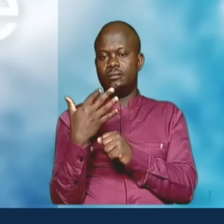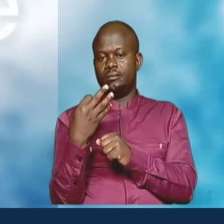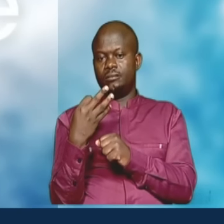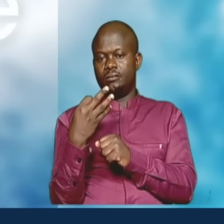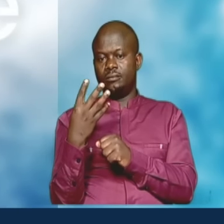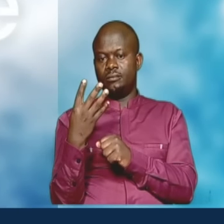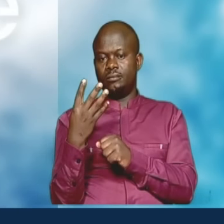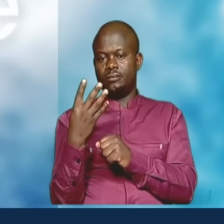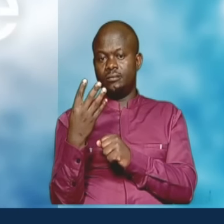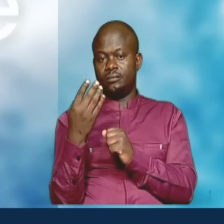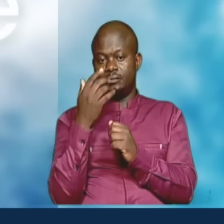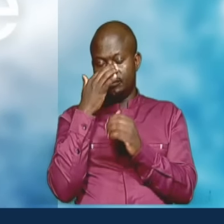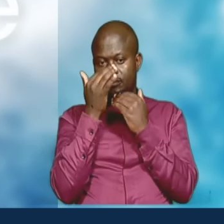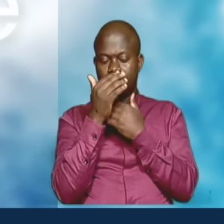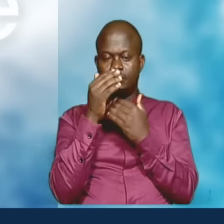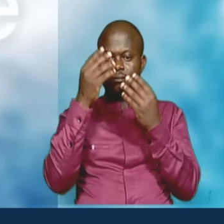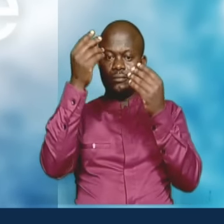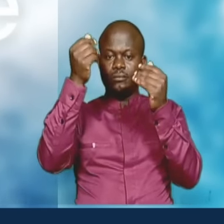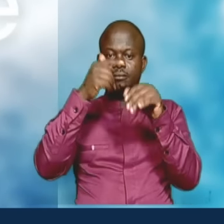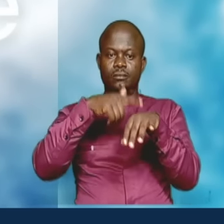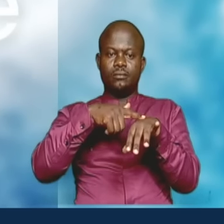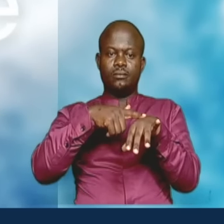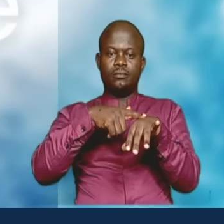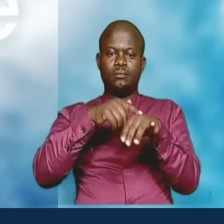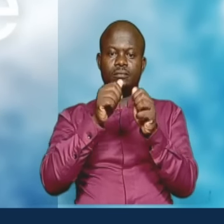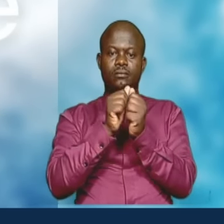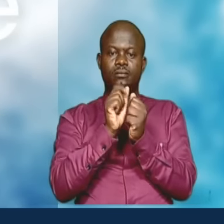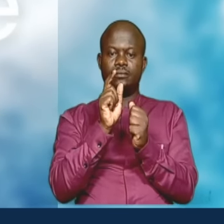10:34 z'igitondo, rirenge ku isaha y'isaa